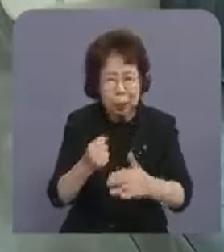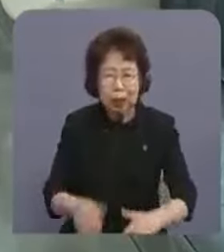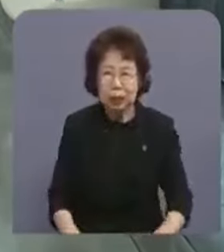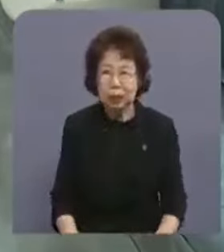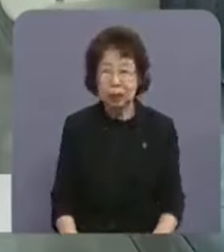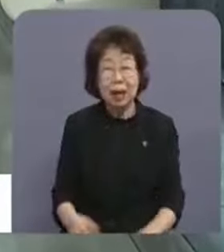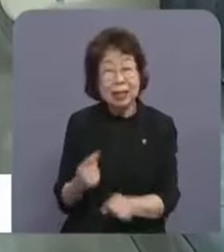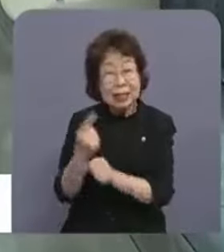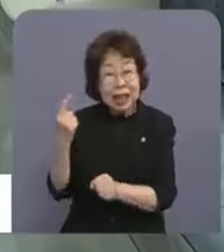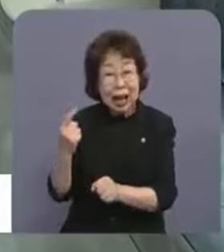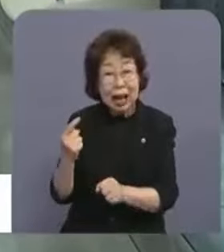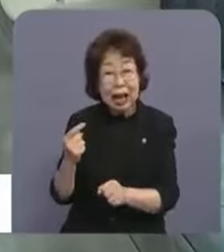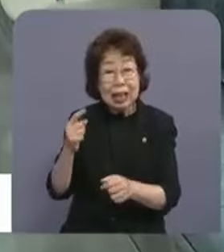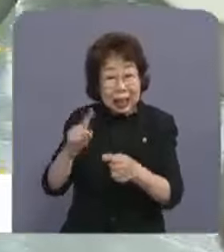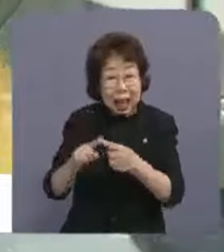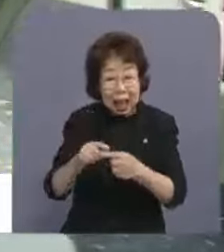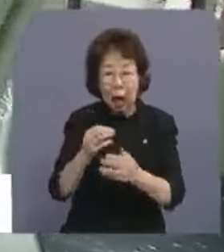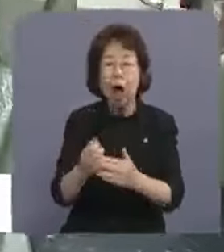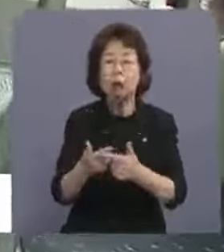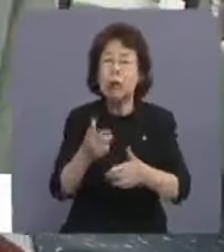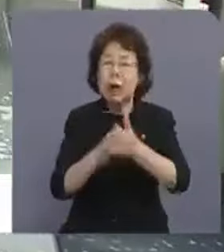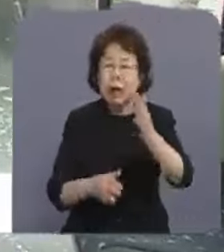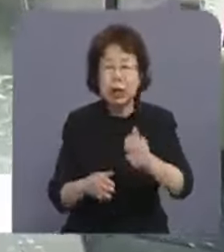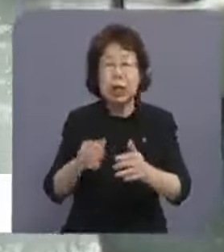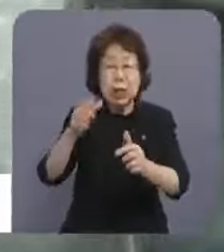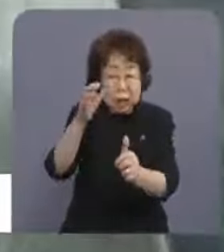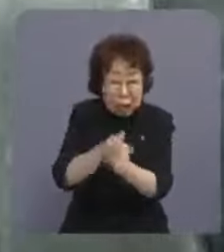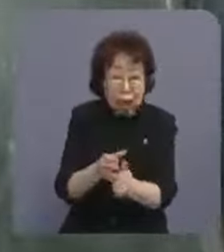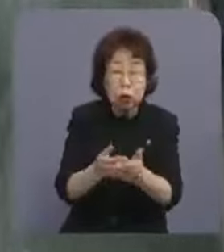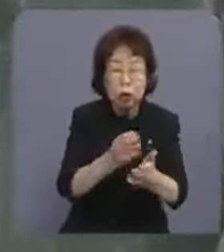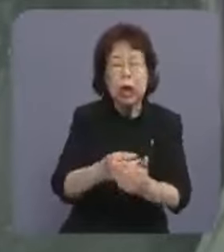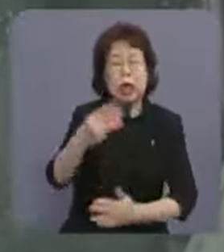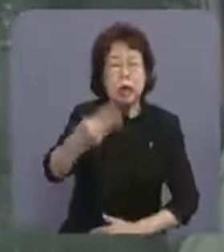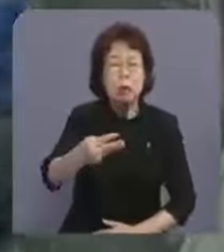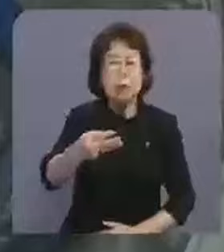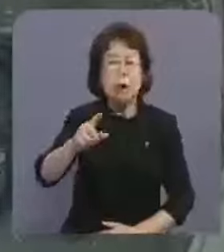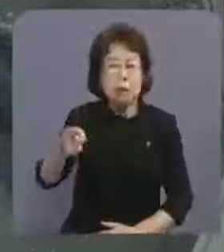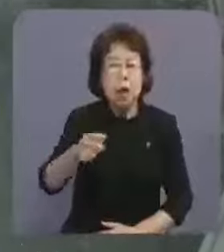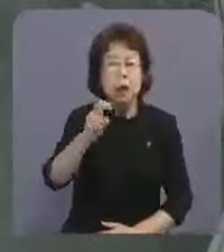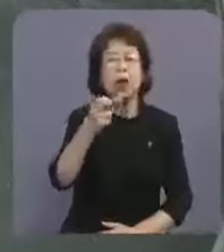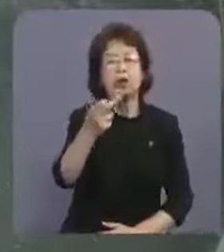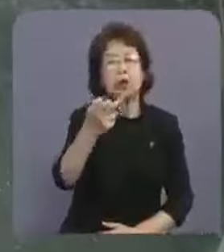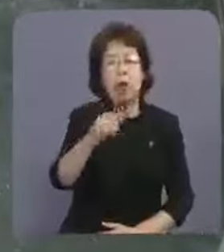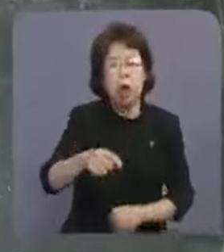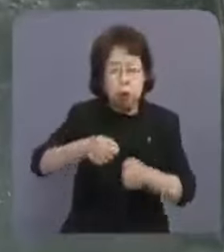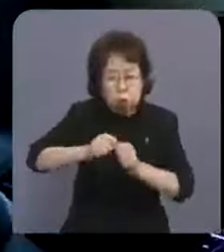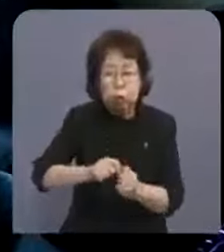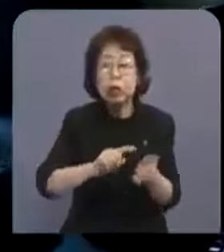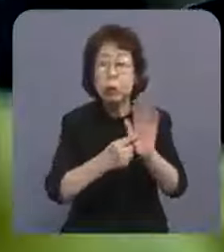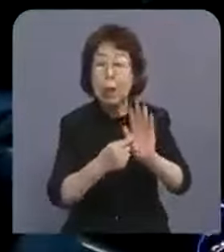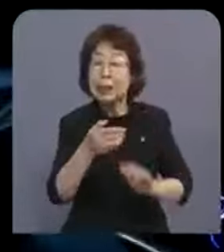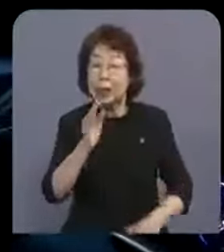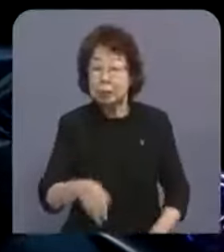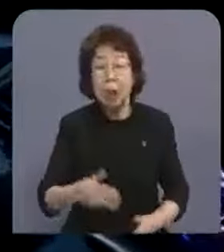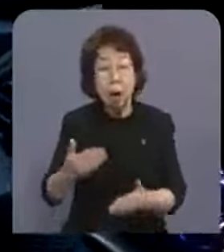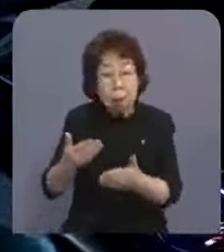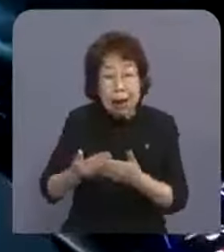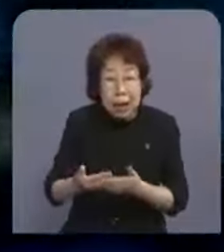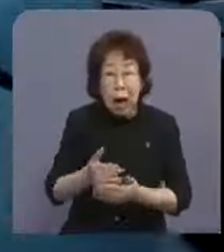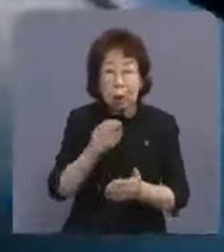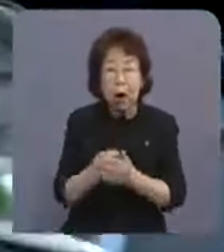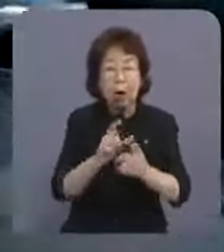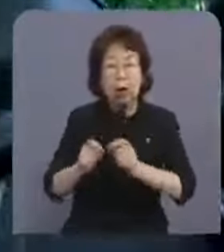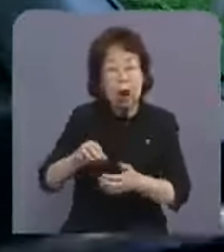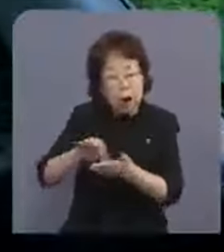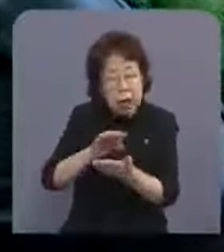생활임금 의결 당시 부산시는 적용 인원을 3,112명으로 구체적으로 산정했고 이를 바탕으로 추가